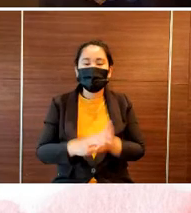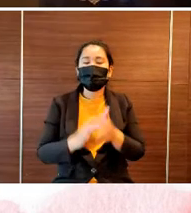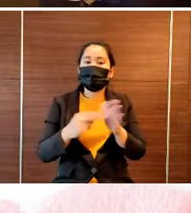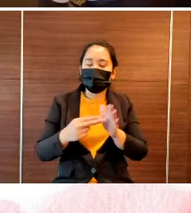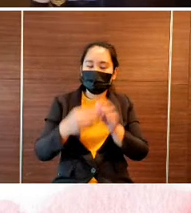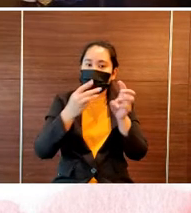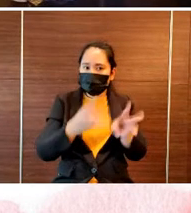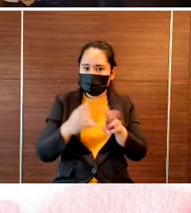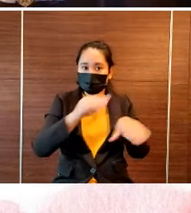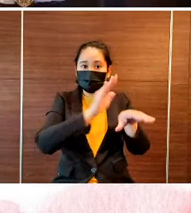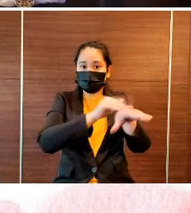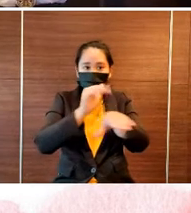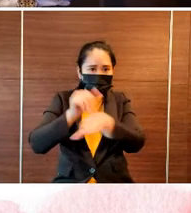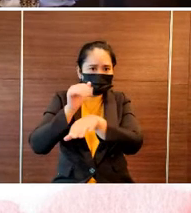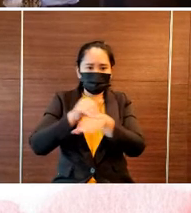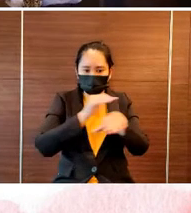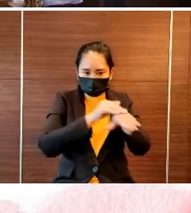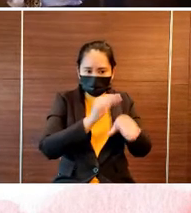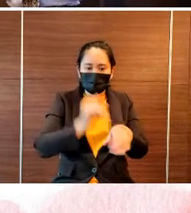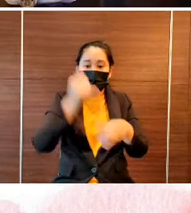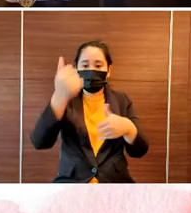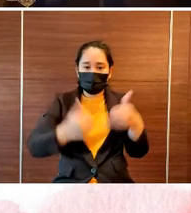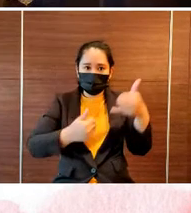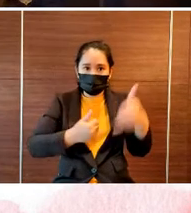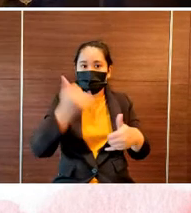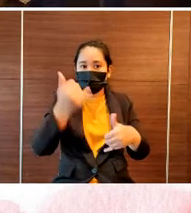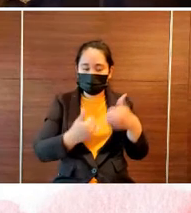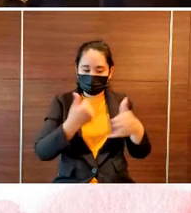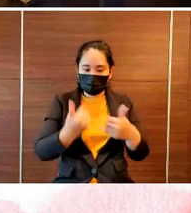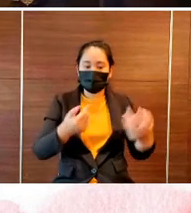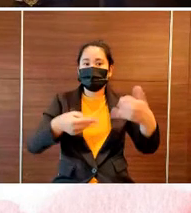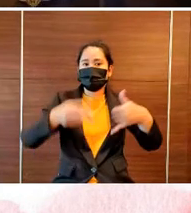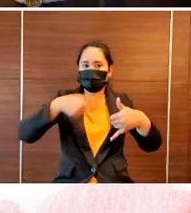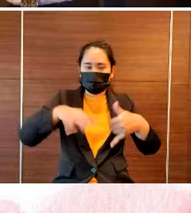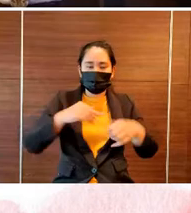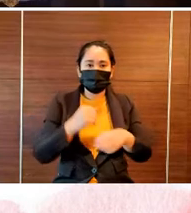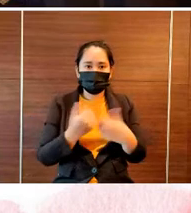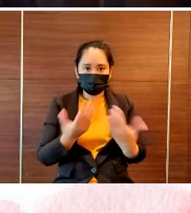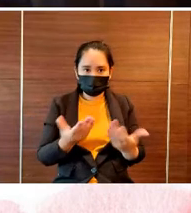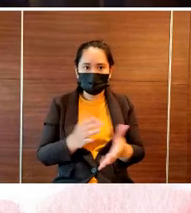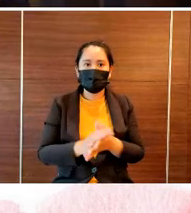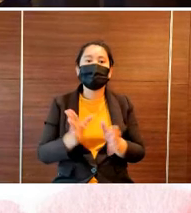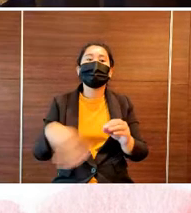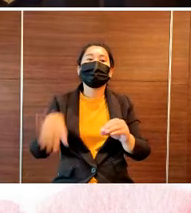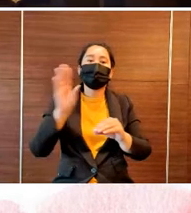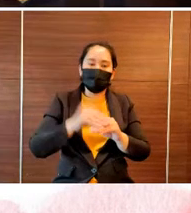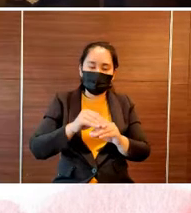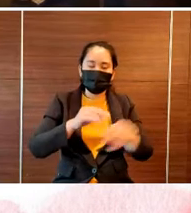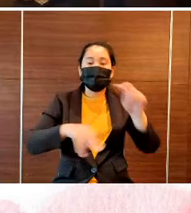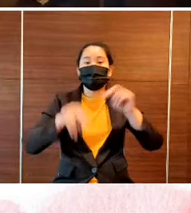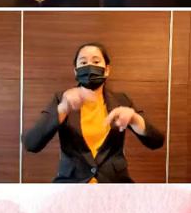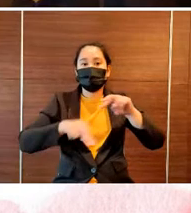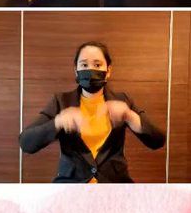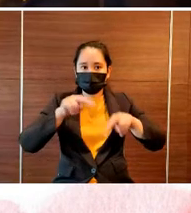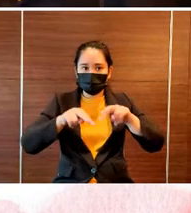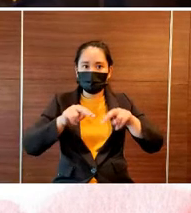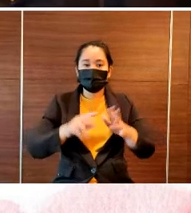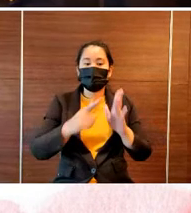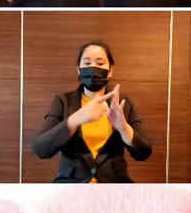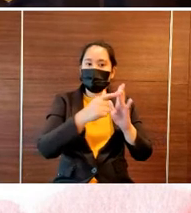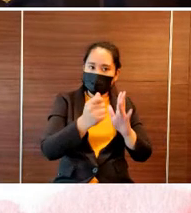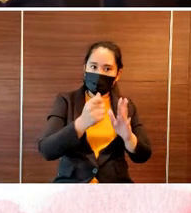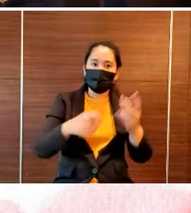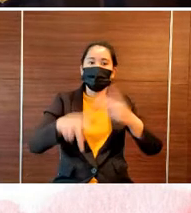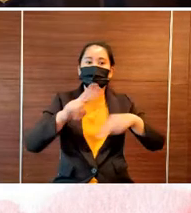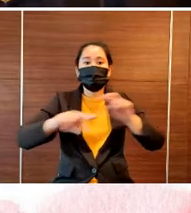อนะครับให้คนเนี่ยอยากจะมาเดินเข้ามาเพื่อจะใช้บริการนั้นแล้วก็แถมด้วย STI HIV ก็